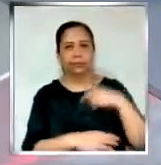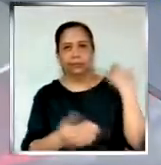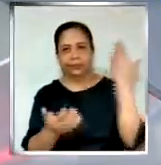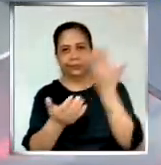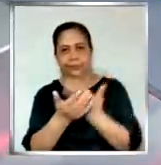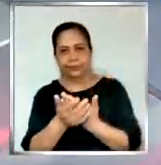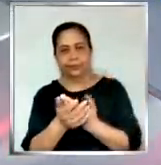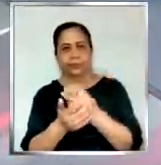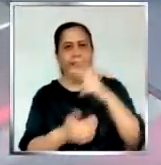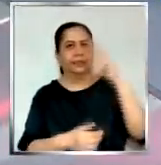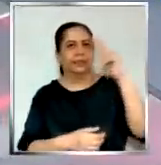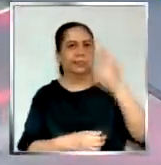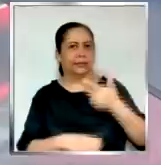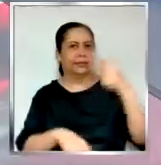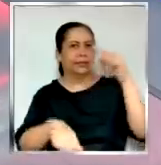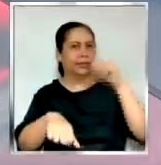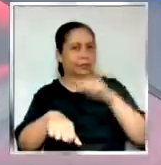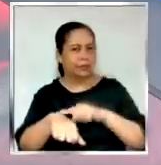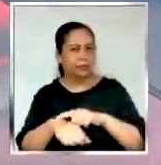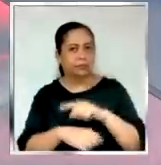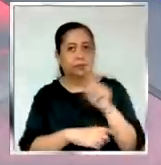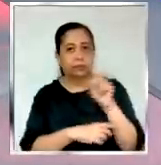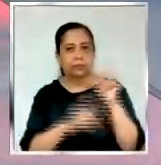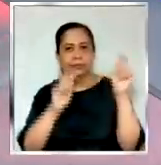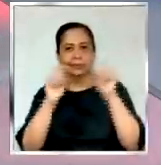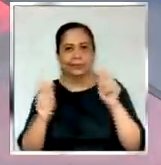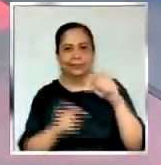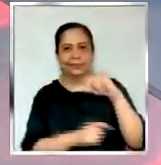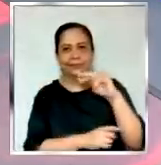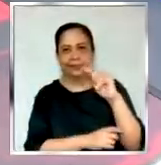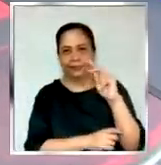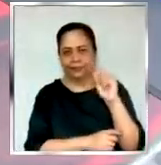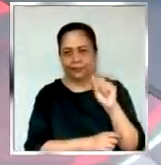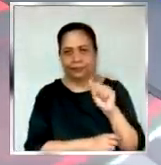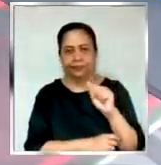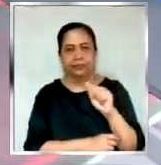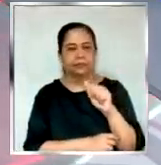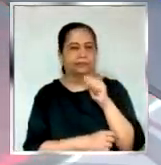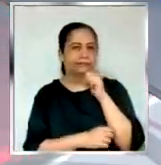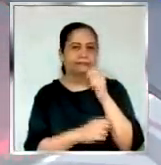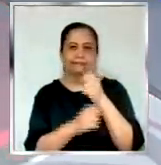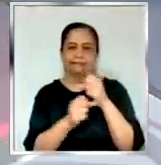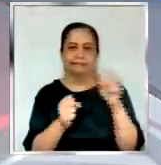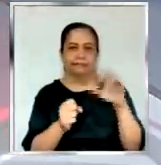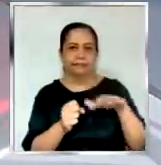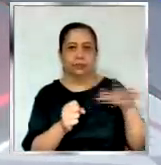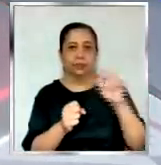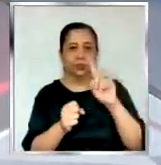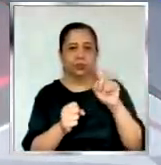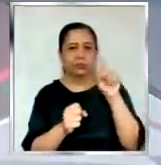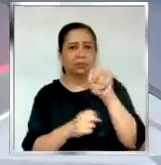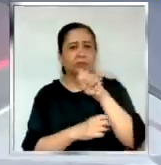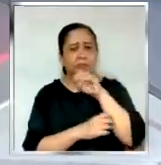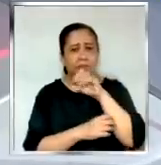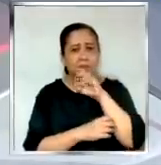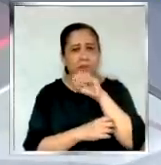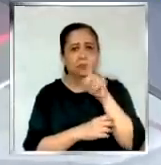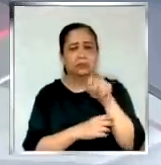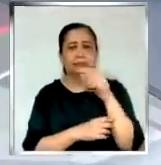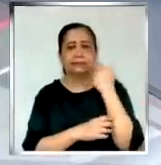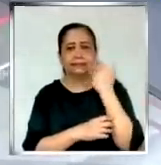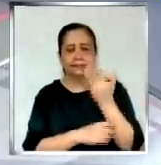3rd pagkakataon ang Bagyong Quinta. Hindi nakaligtas sa gupit nito ang isang lola na namatay